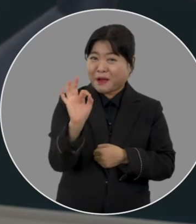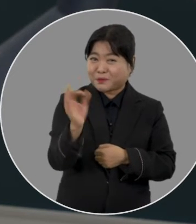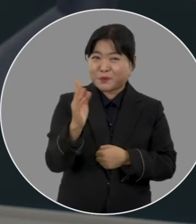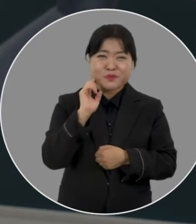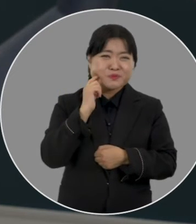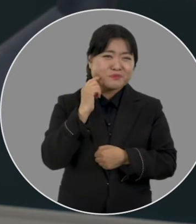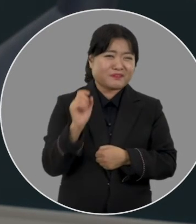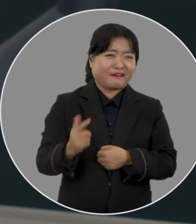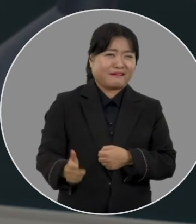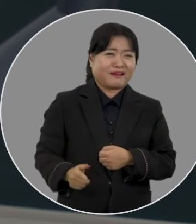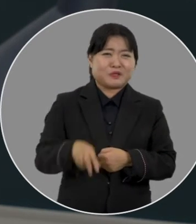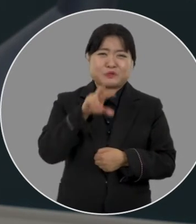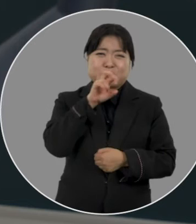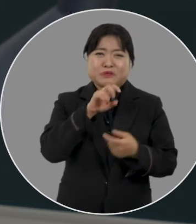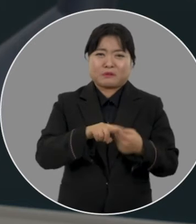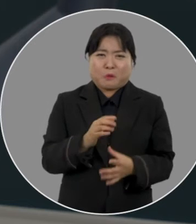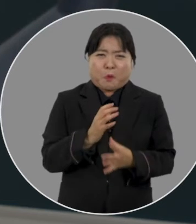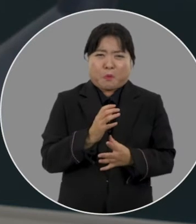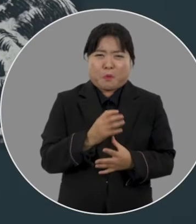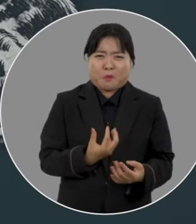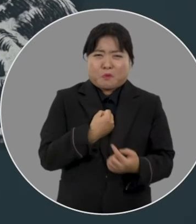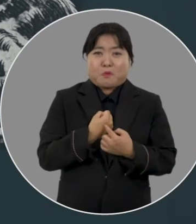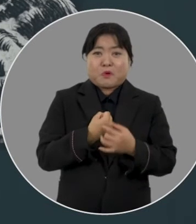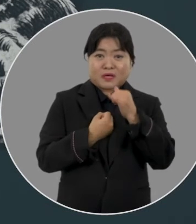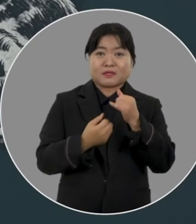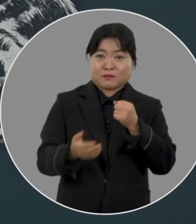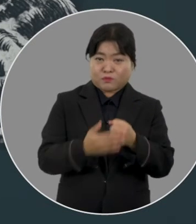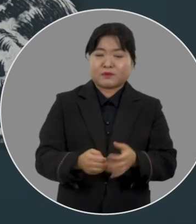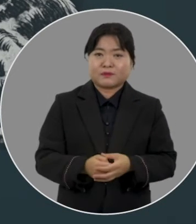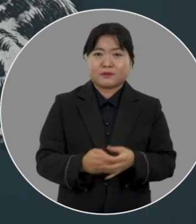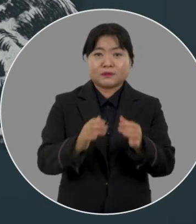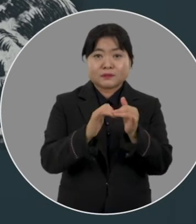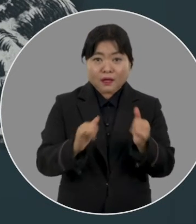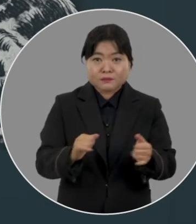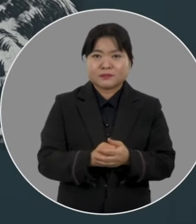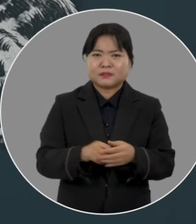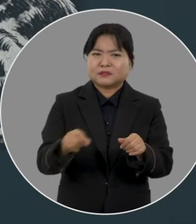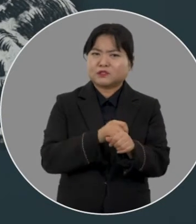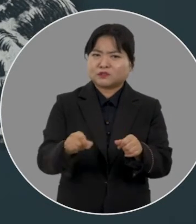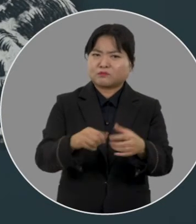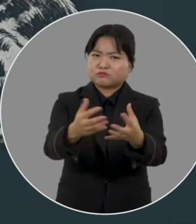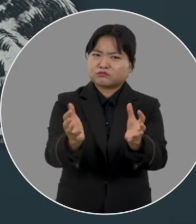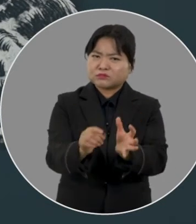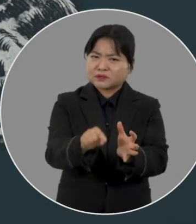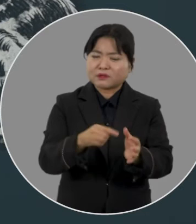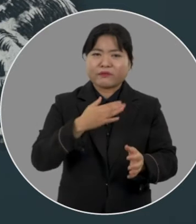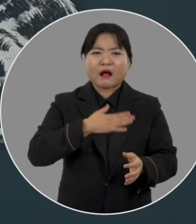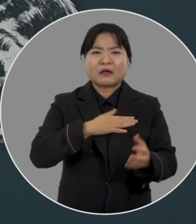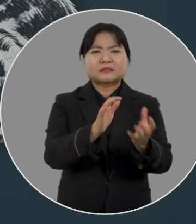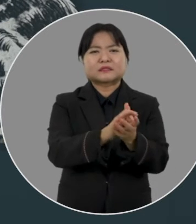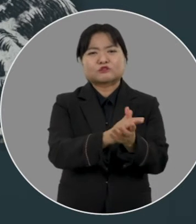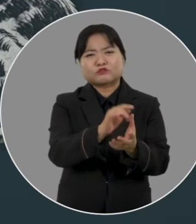몰라요. 쥐에 대한 공포가 있기 때문이죠. 사람을, 특정 부류를 내가 아는